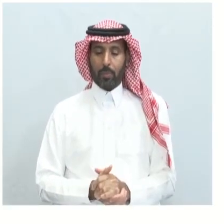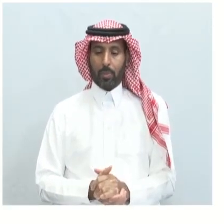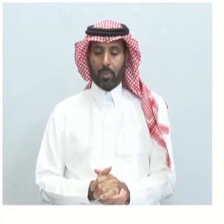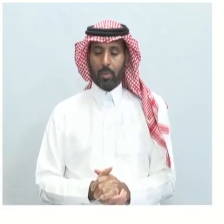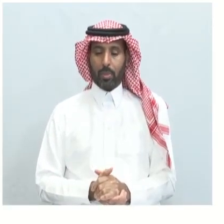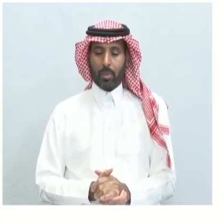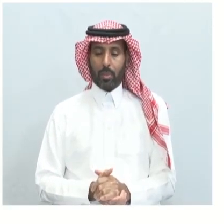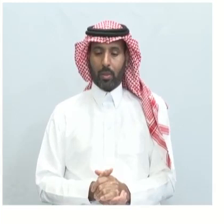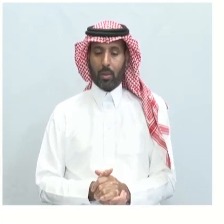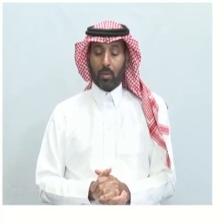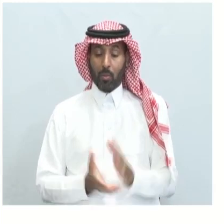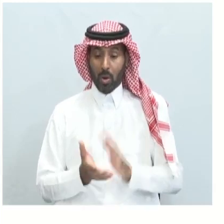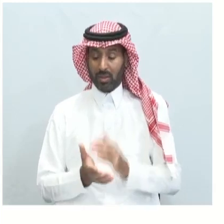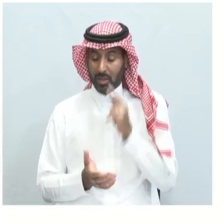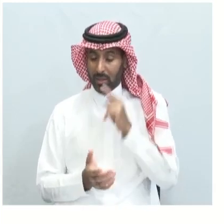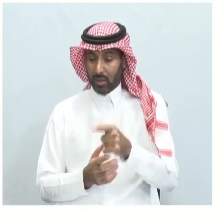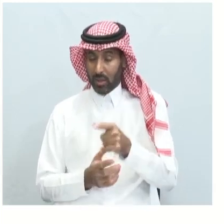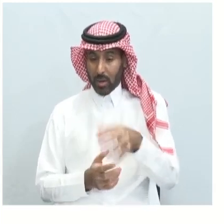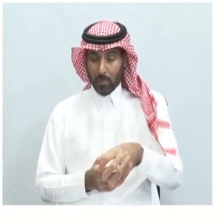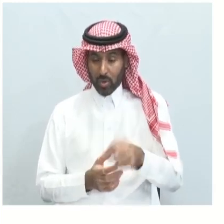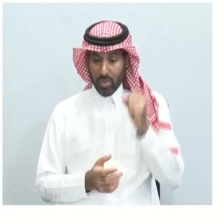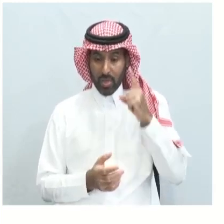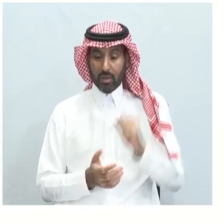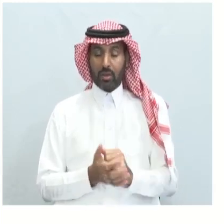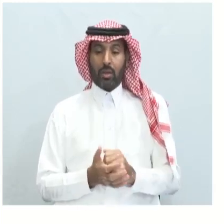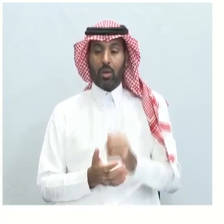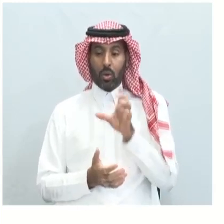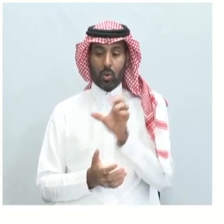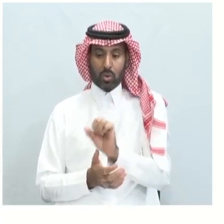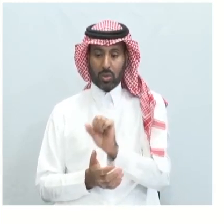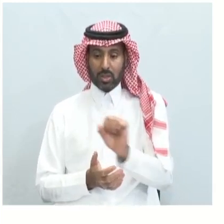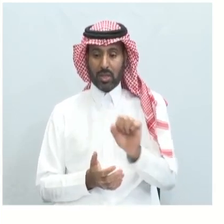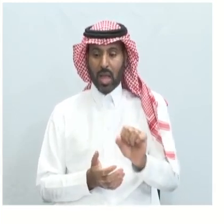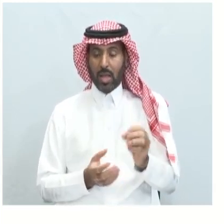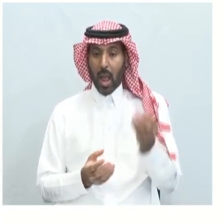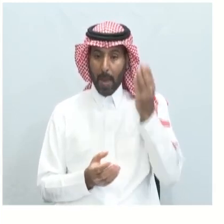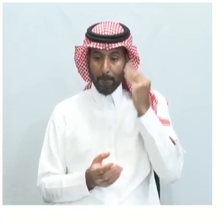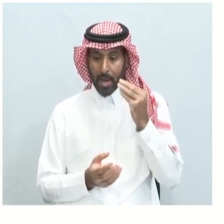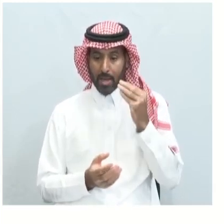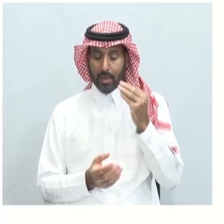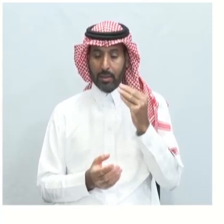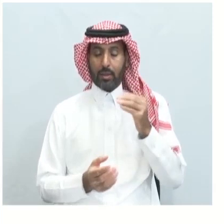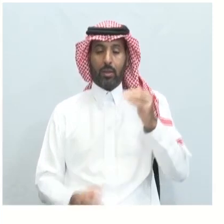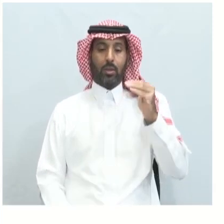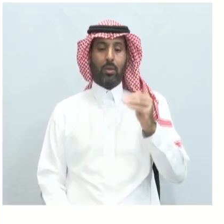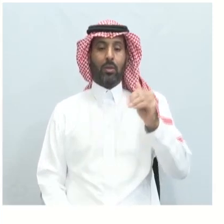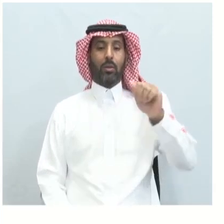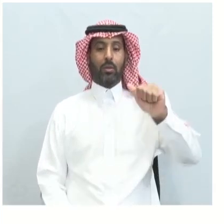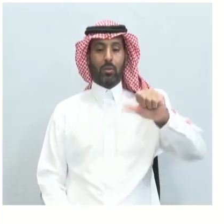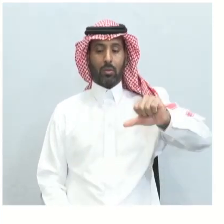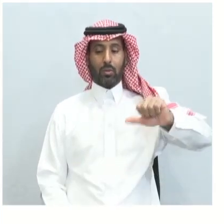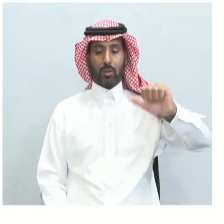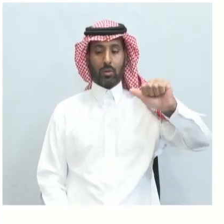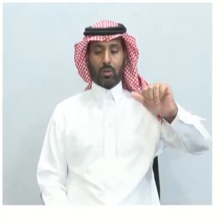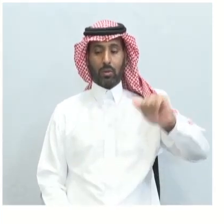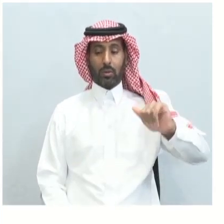المخاطر التي قد تتعرض لها المدن الذكيه خصوصيه البيانات تجمع انظمه المدن الذكيه